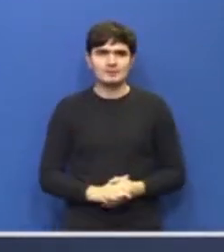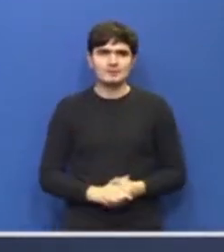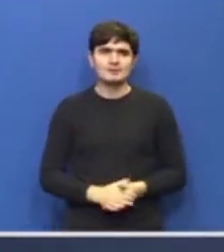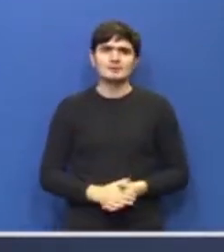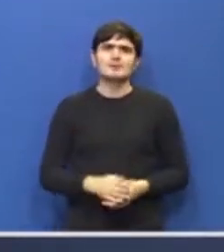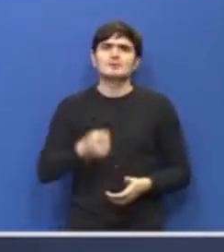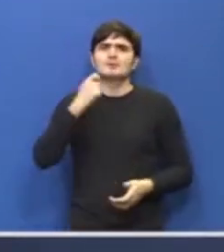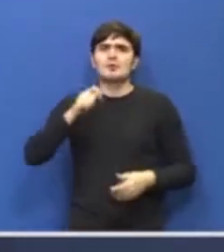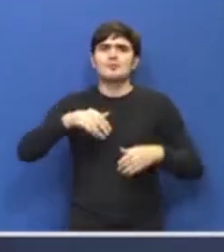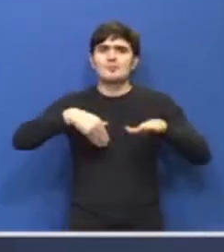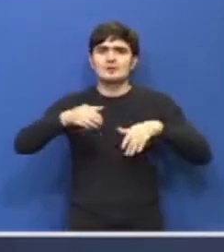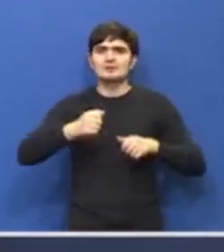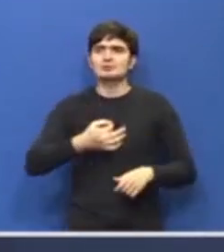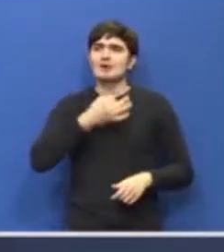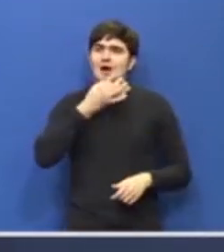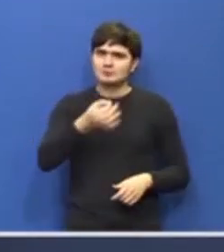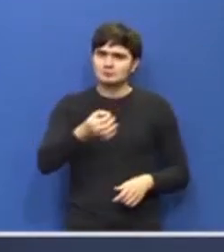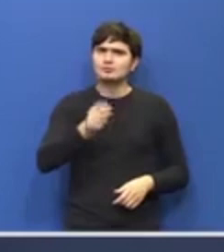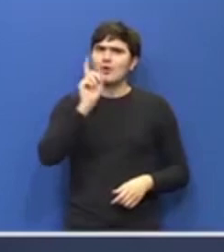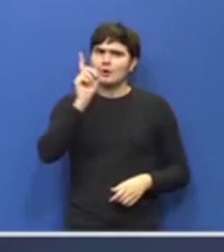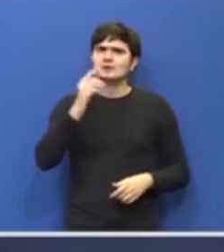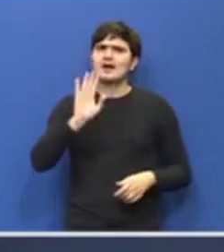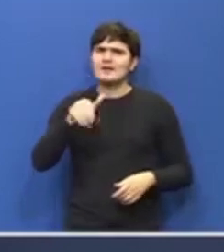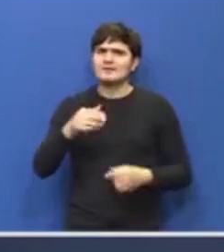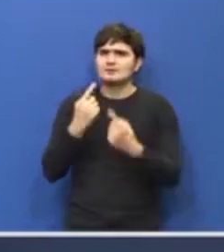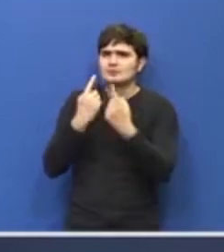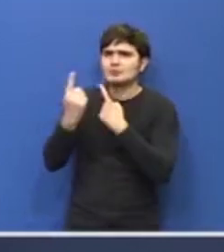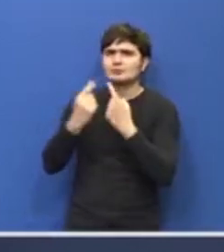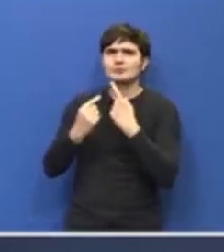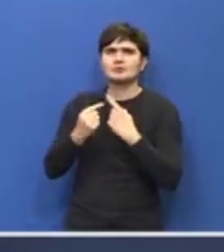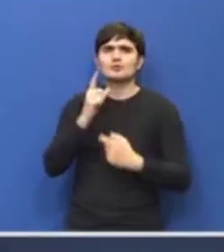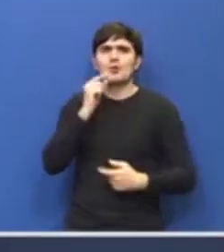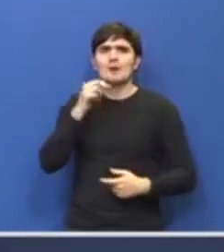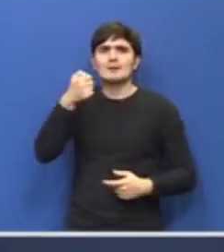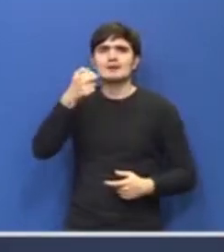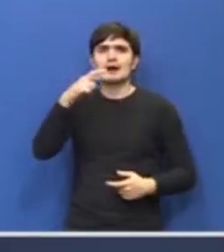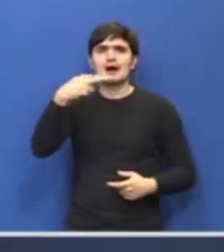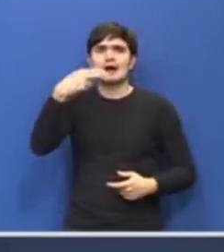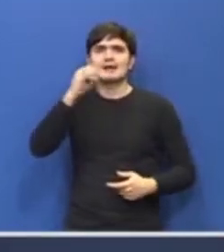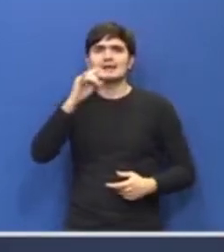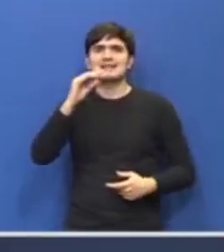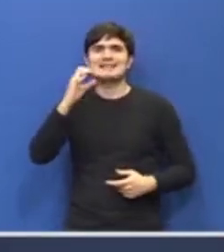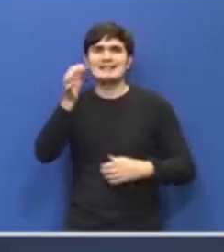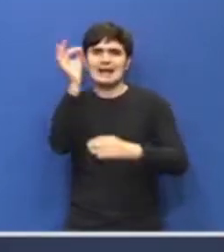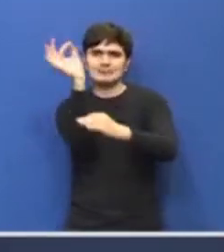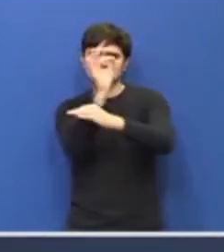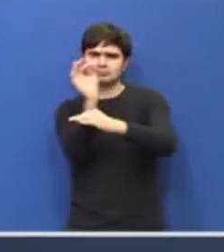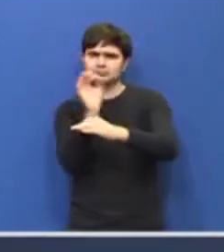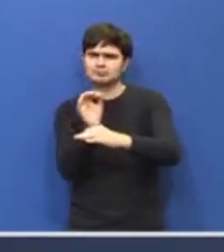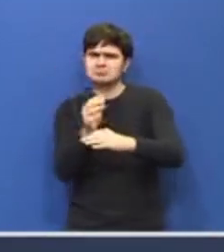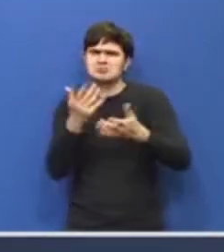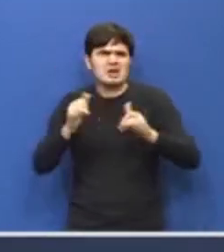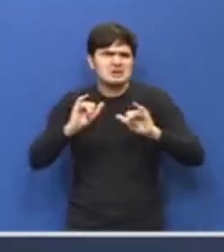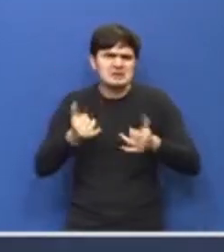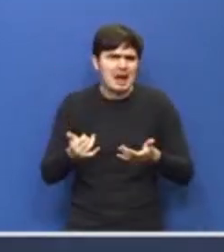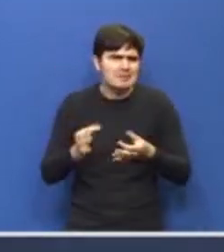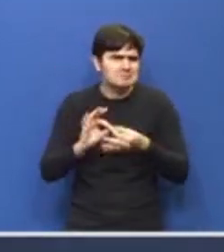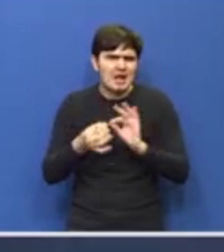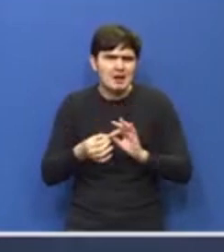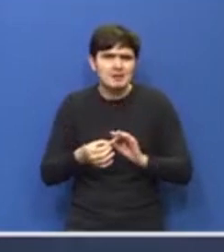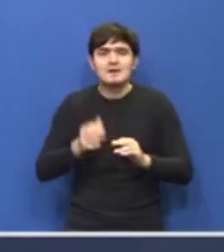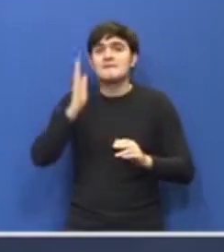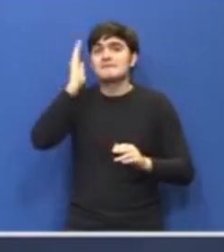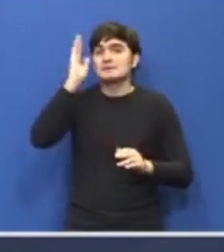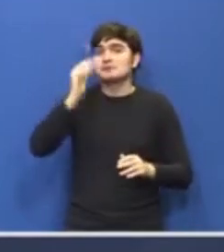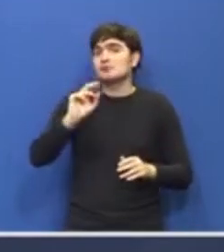Domnule ministru, spuneați că vă veți consulta cu arhitecți și asta ce înseamnă? Că într-un viitor apropiat am putea vedea că